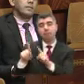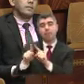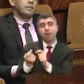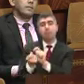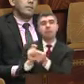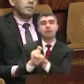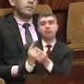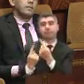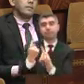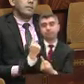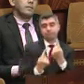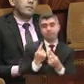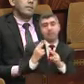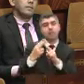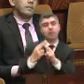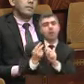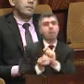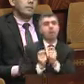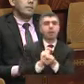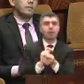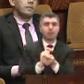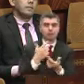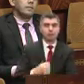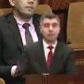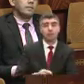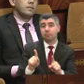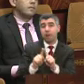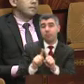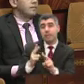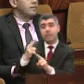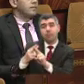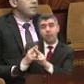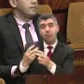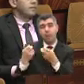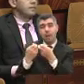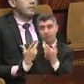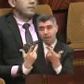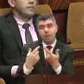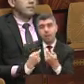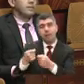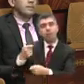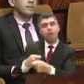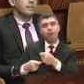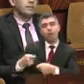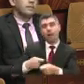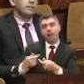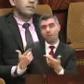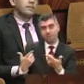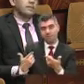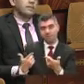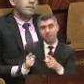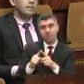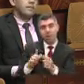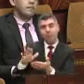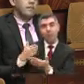فقط هناك تغيير في الاسم سيد الوزير. كذلك بأن أصبحت تجارة هذه سيد الوزير تؤثر الآن على مستوى استهلاك الورق، وهذا